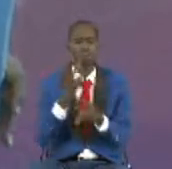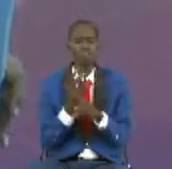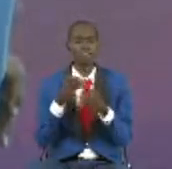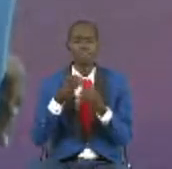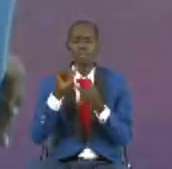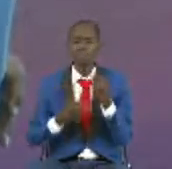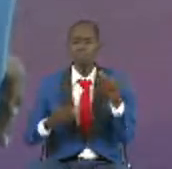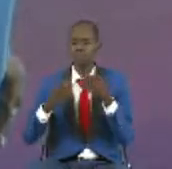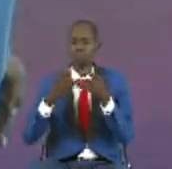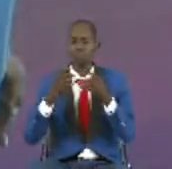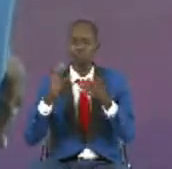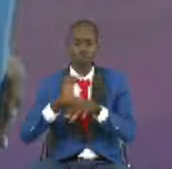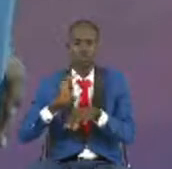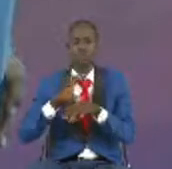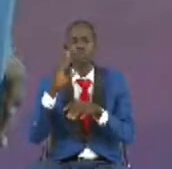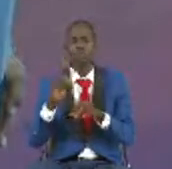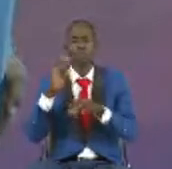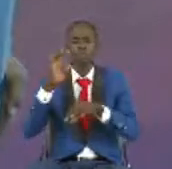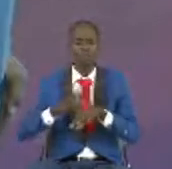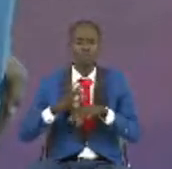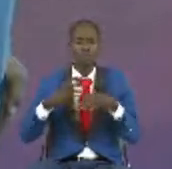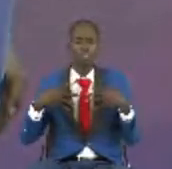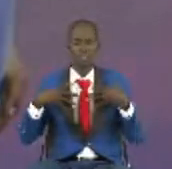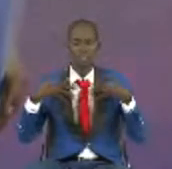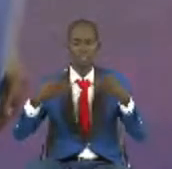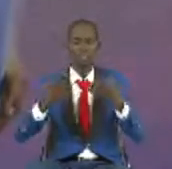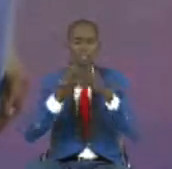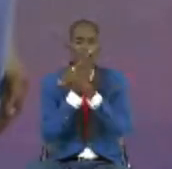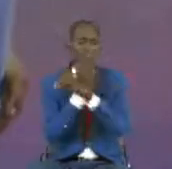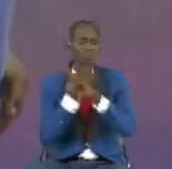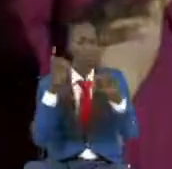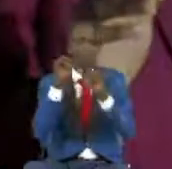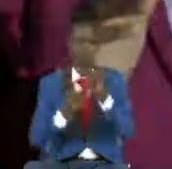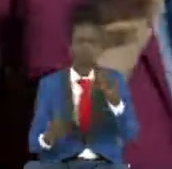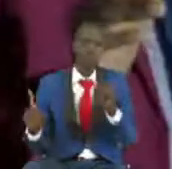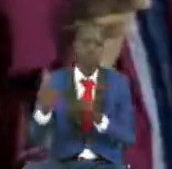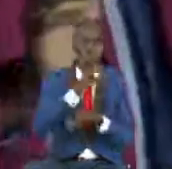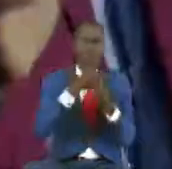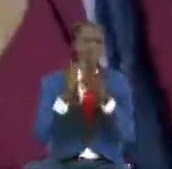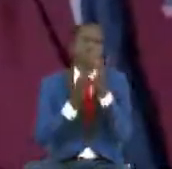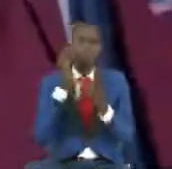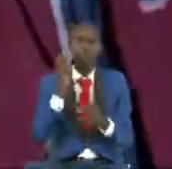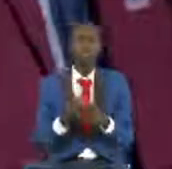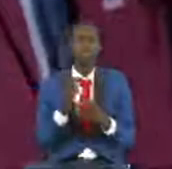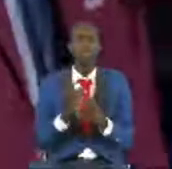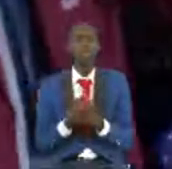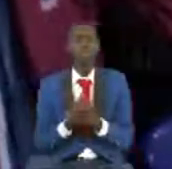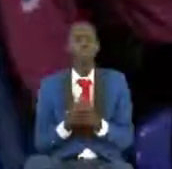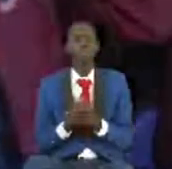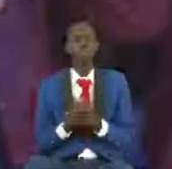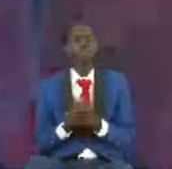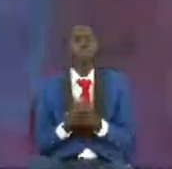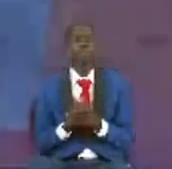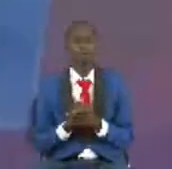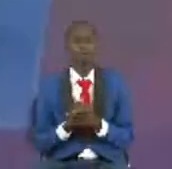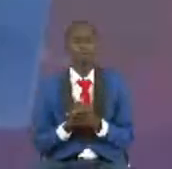touche, guéris, délivre. Chacun au nom de Jésus.